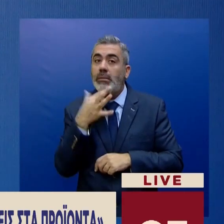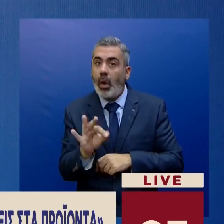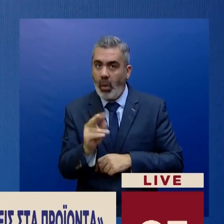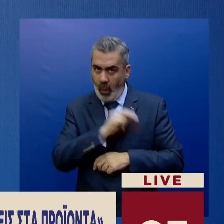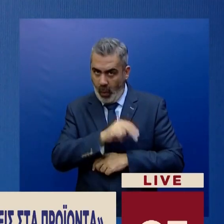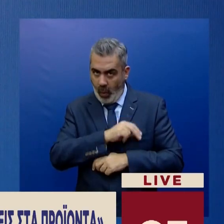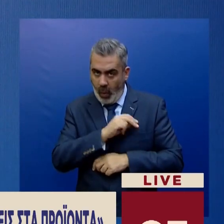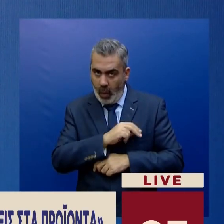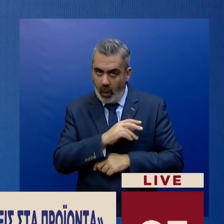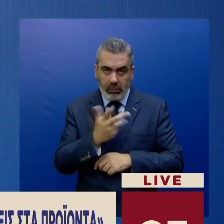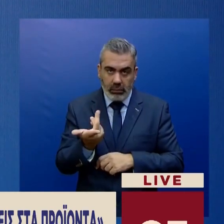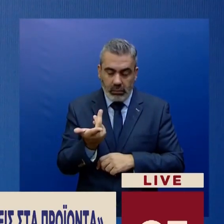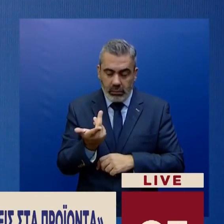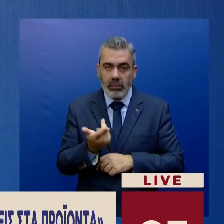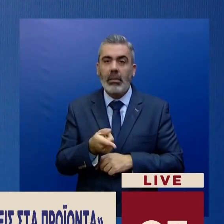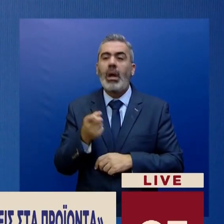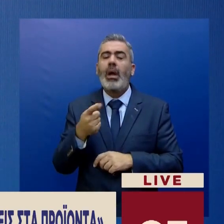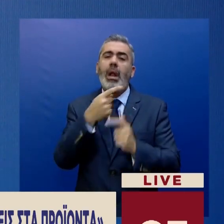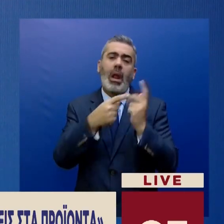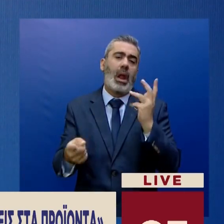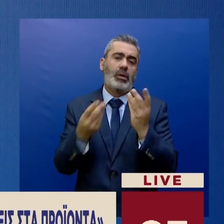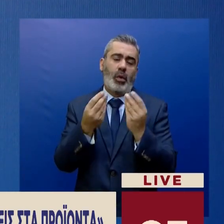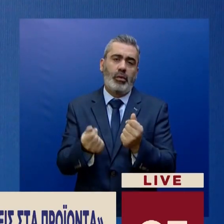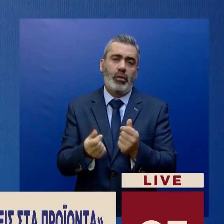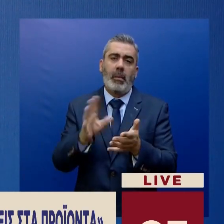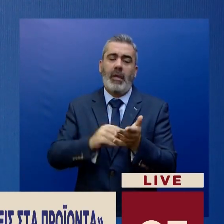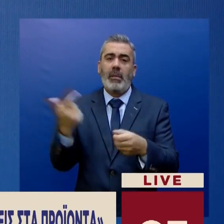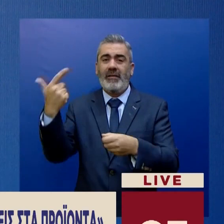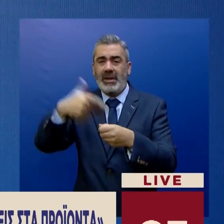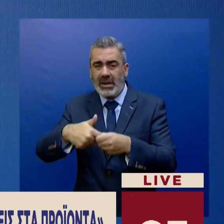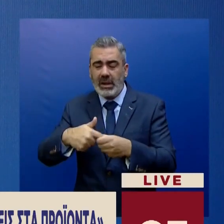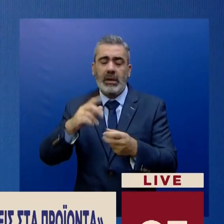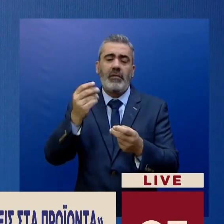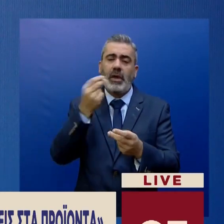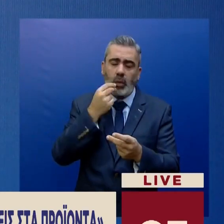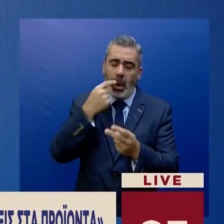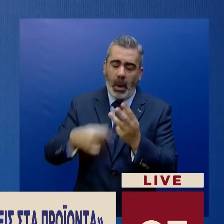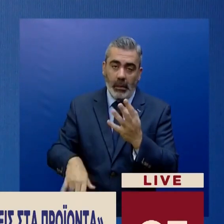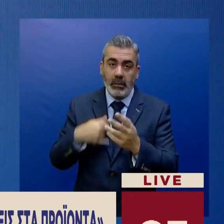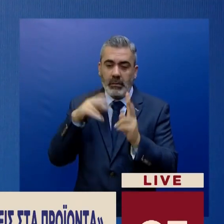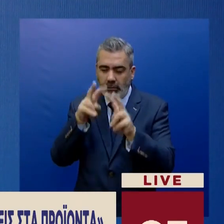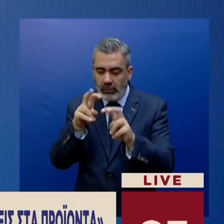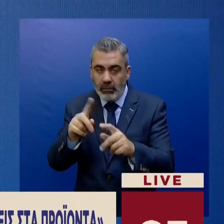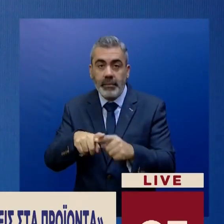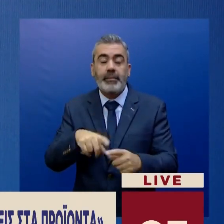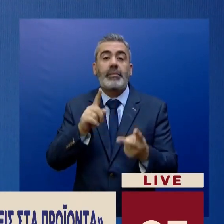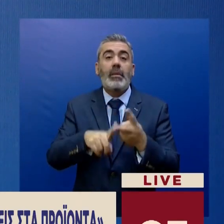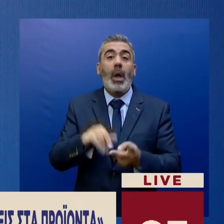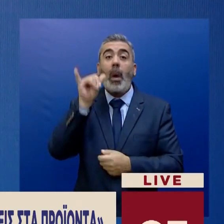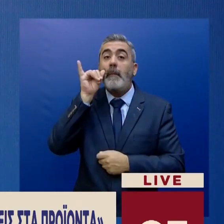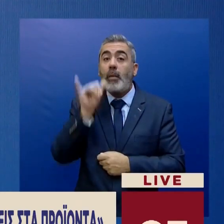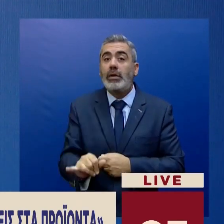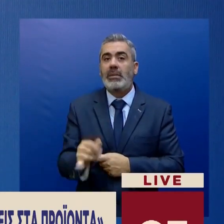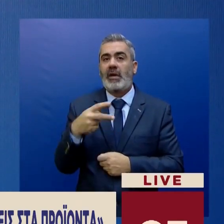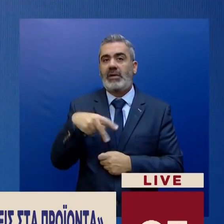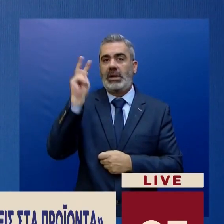επιμέρους περίπτωση, σε κάθε επιμέρους κατηγορία, είτε αυτό αφορά τη βενζίνη είτε αφορά τα τρόφιμα. Οι μόνιμες αυξήσεις έχουμε